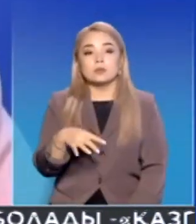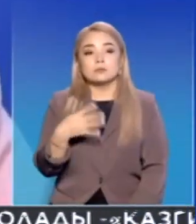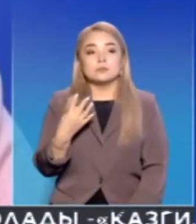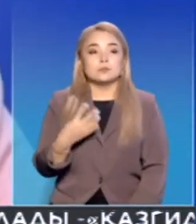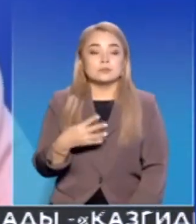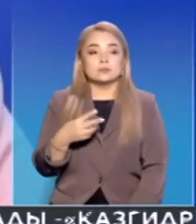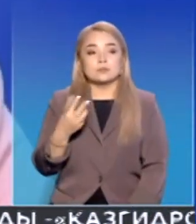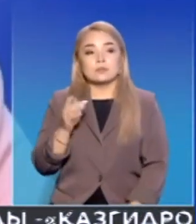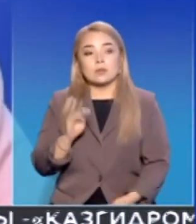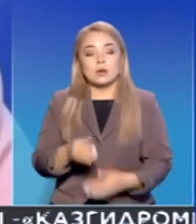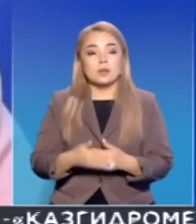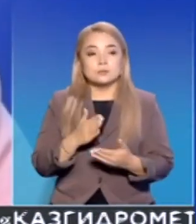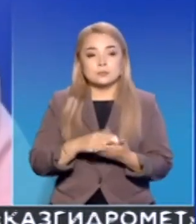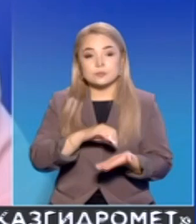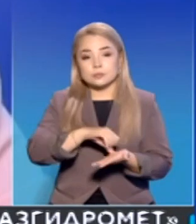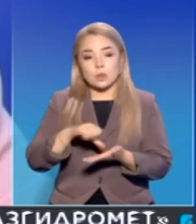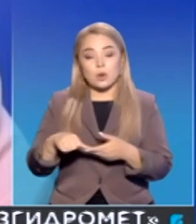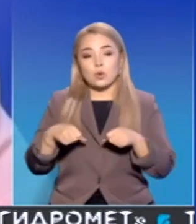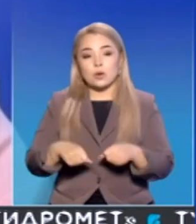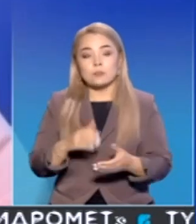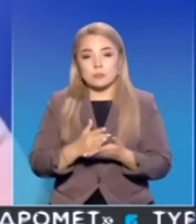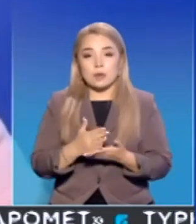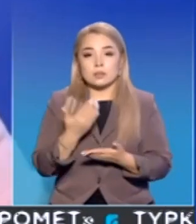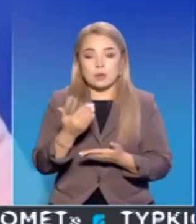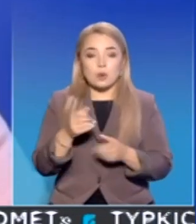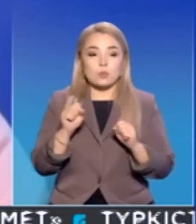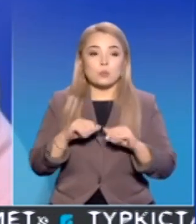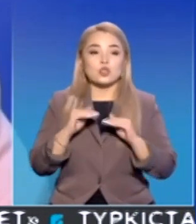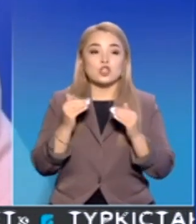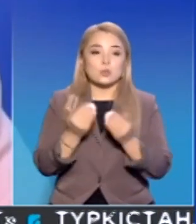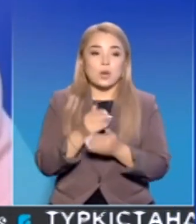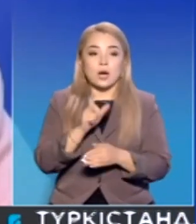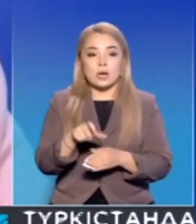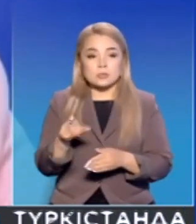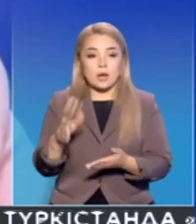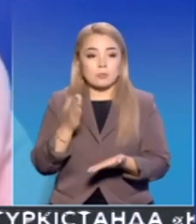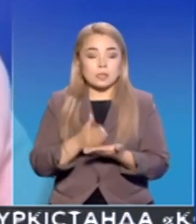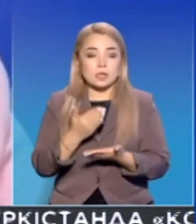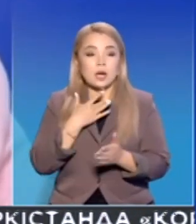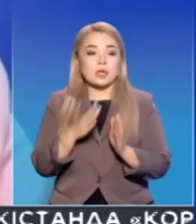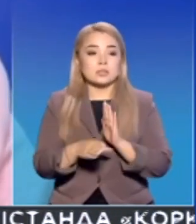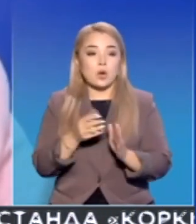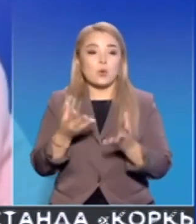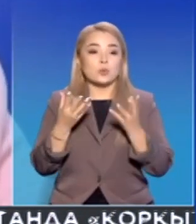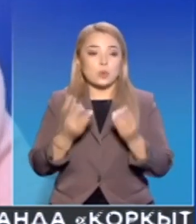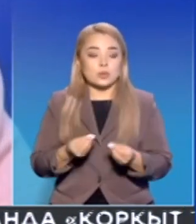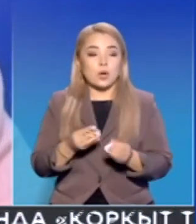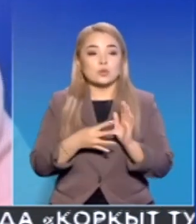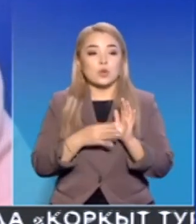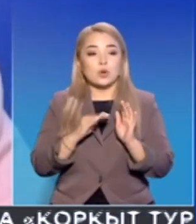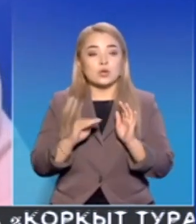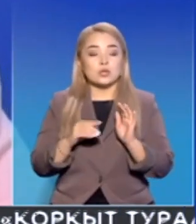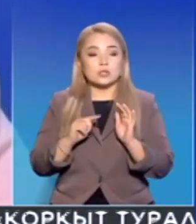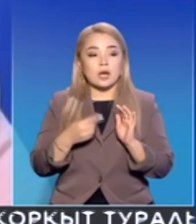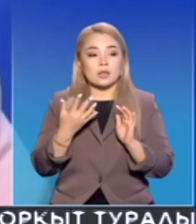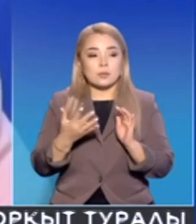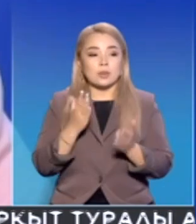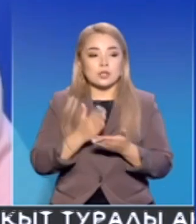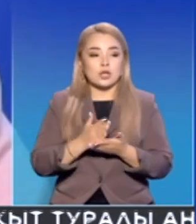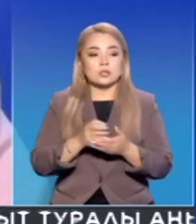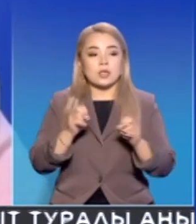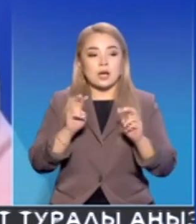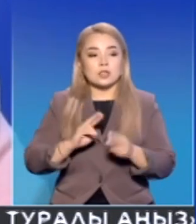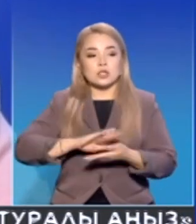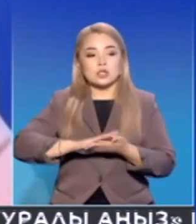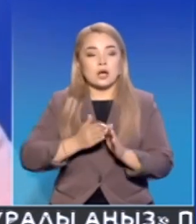Алматыда референдумға қатысуға құқығы бар 43 мың мүмкіндігі шектеулі азамат бар. Сайлау күні олардың 9,5 мыңына арнайы жағдай